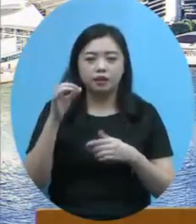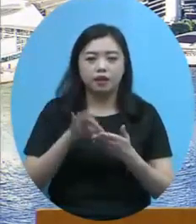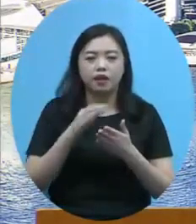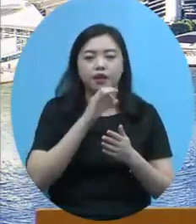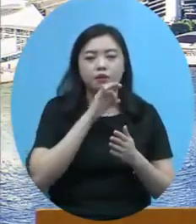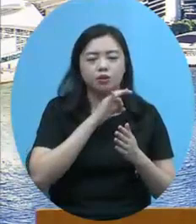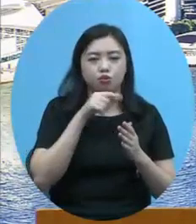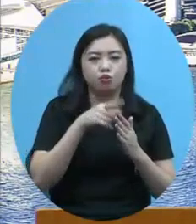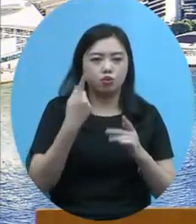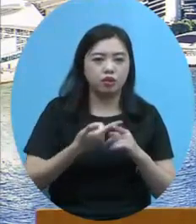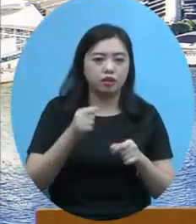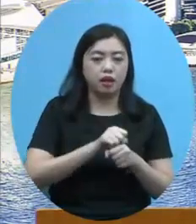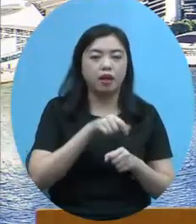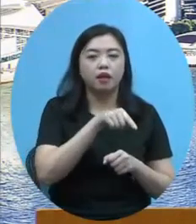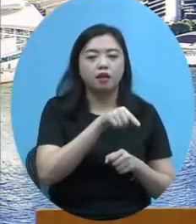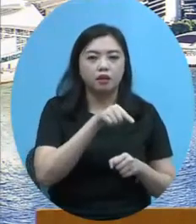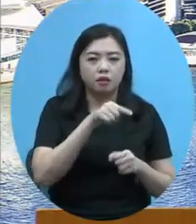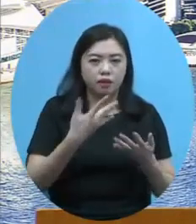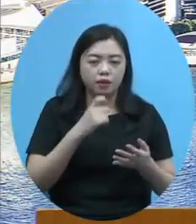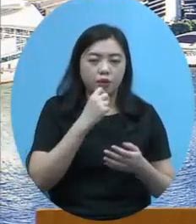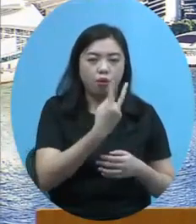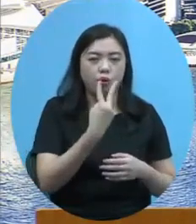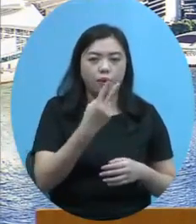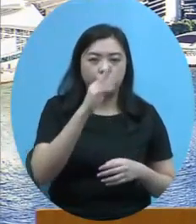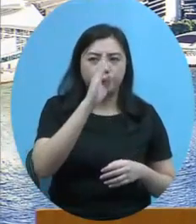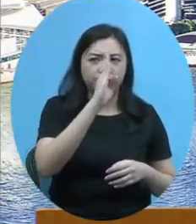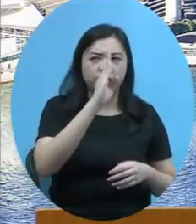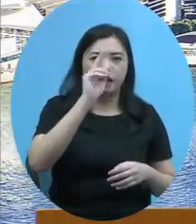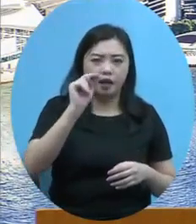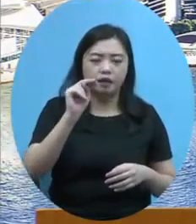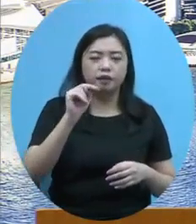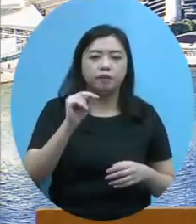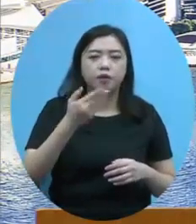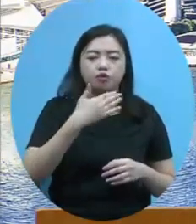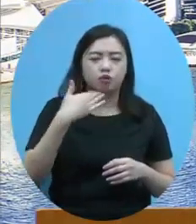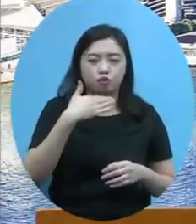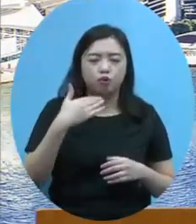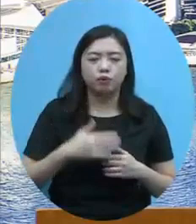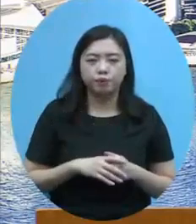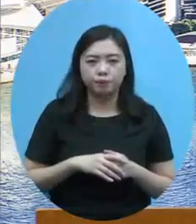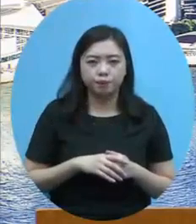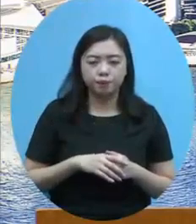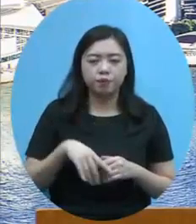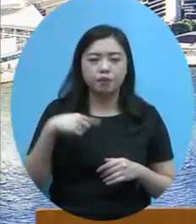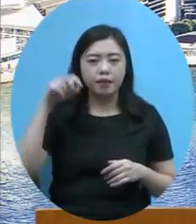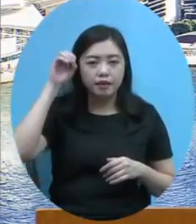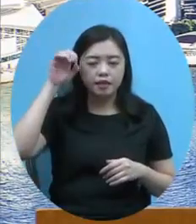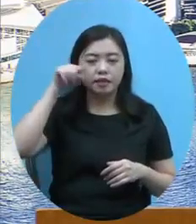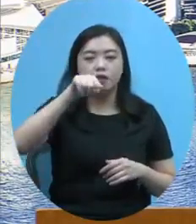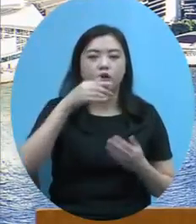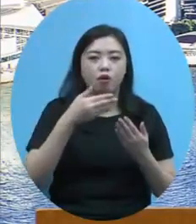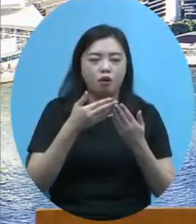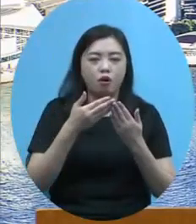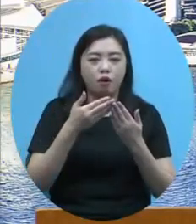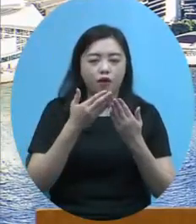日係新增咗有一班咧係有兩個個案係 PN Jungle 係上午班嚟嘅，咁我哋都建議呢一班咧就喺呢個禮拜停課